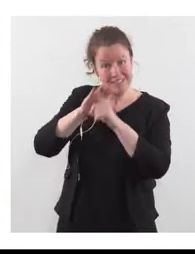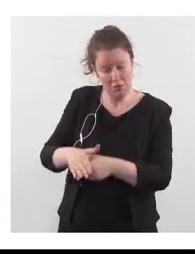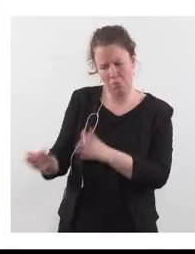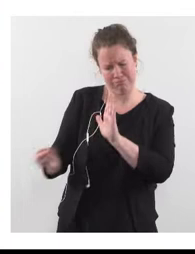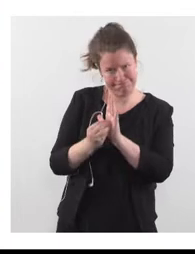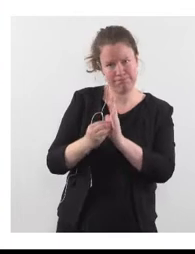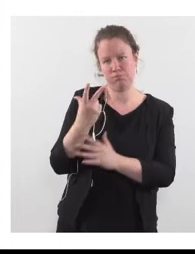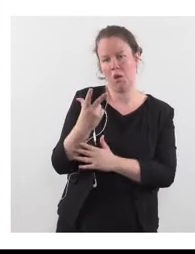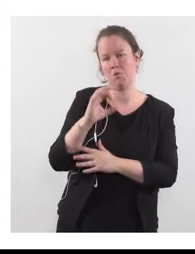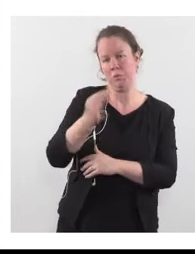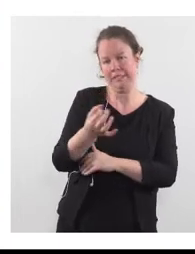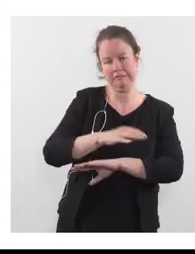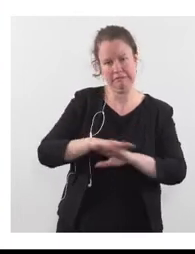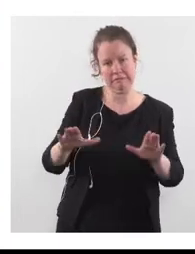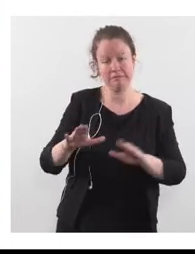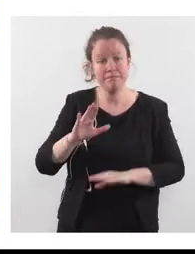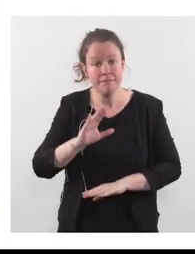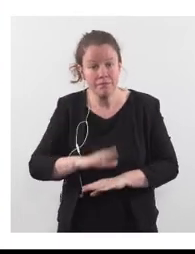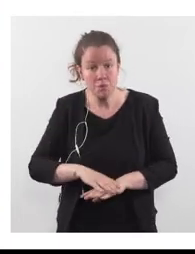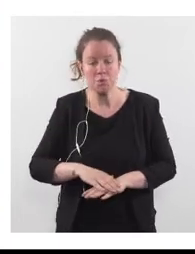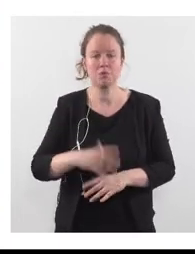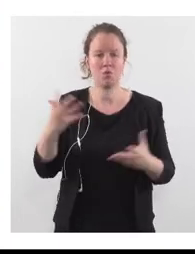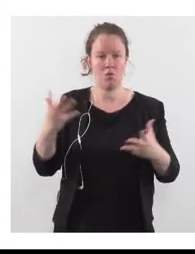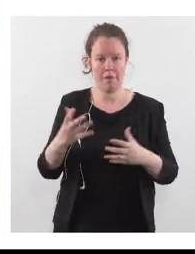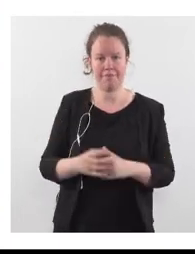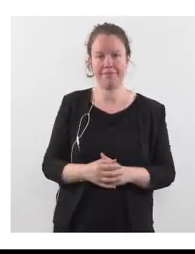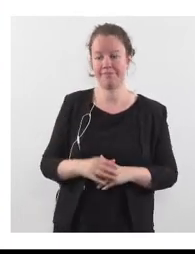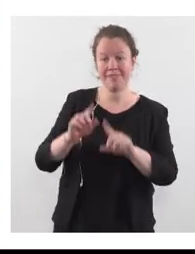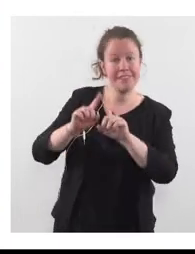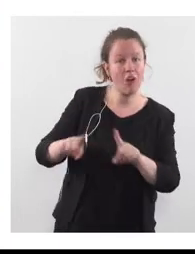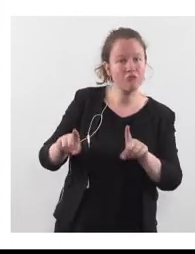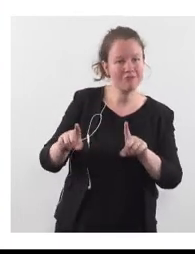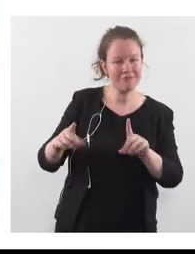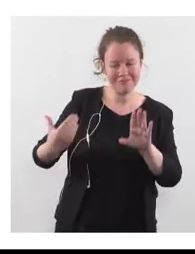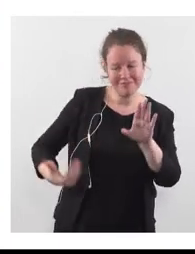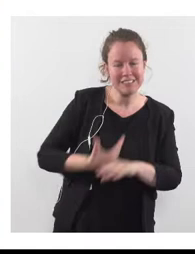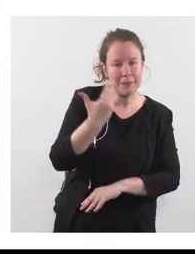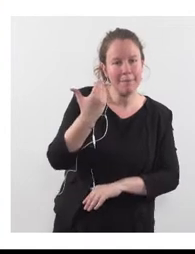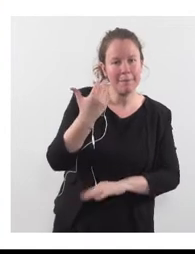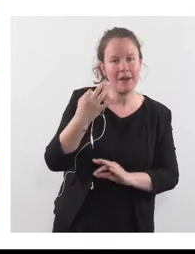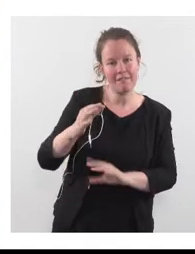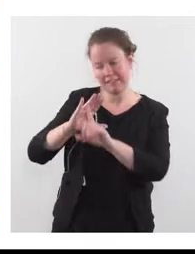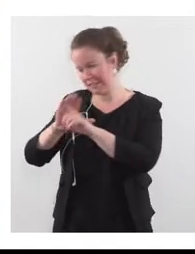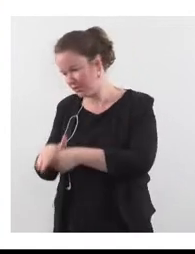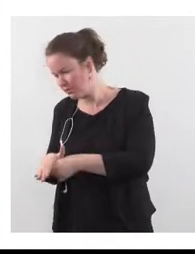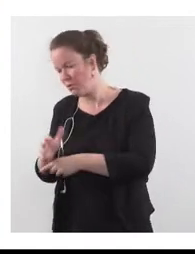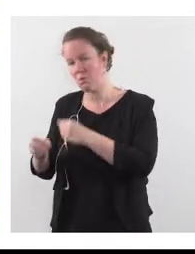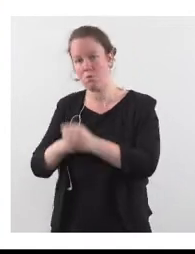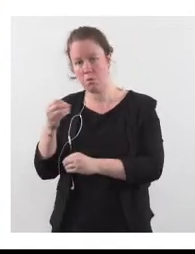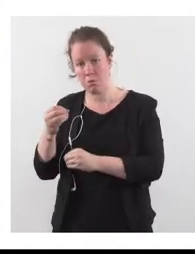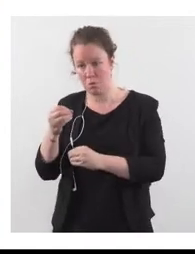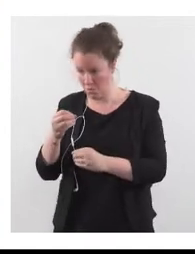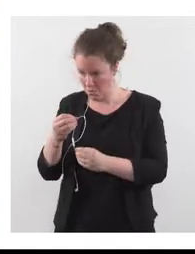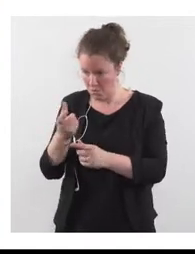jugé qu'il n'était pas démontré un préjudice distinct du fait de la discrimination, donc il n'y avait pas lieu de condamner l'employeur à une